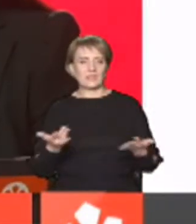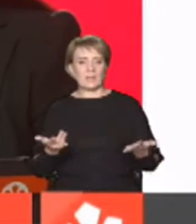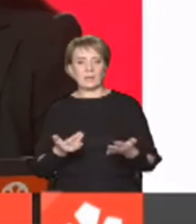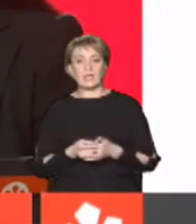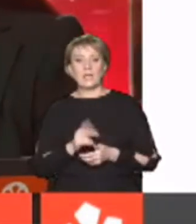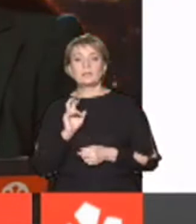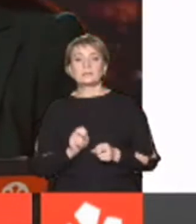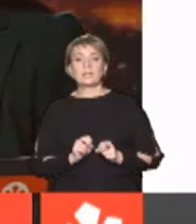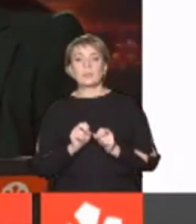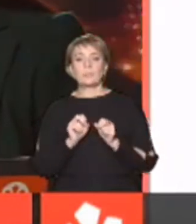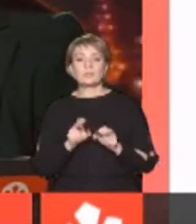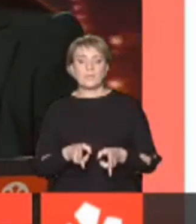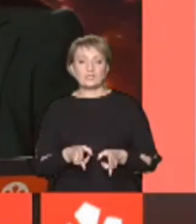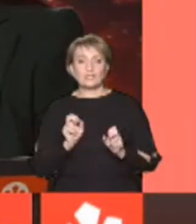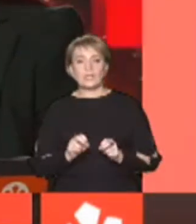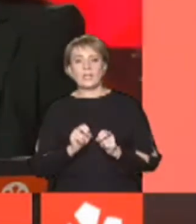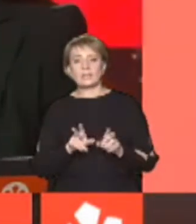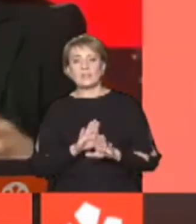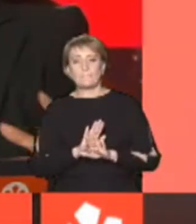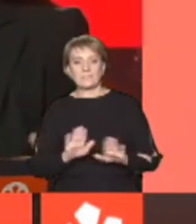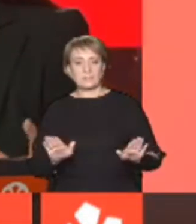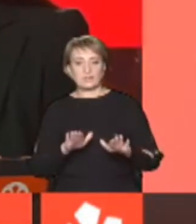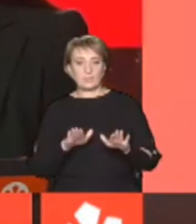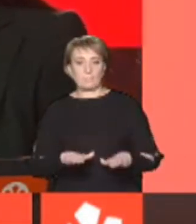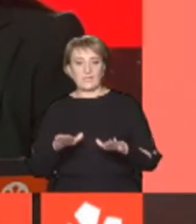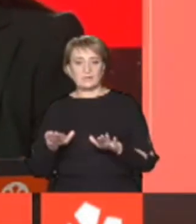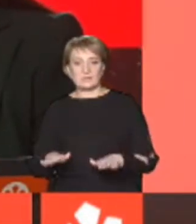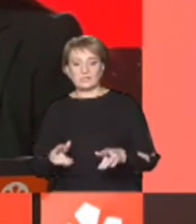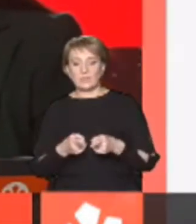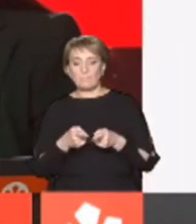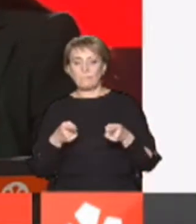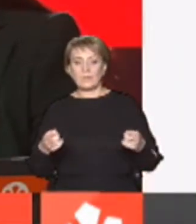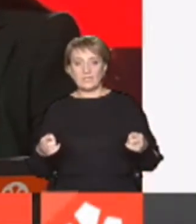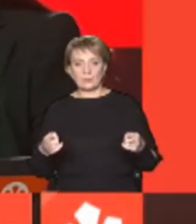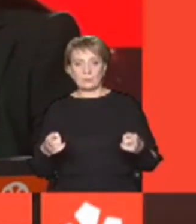Наскільки безпечні чи небезпечні от такі містечка в період пандемії?